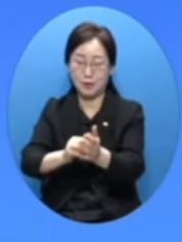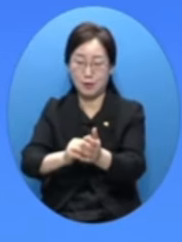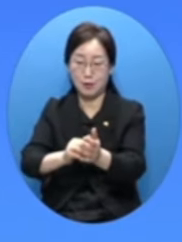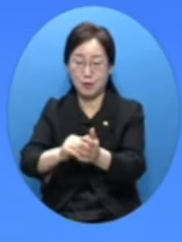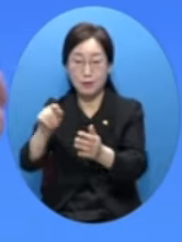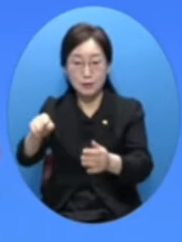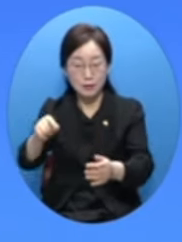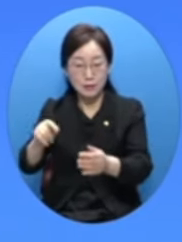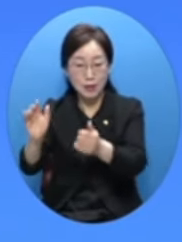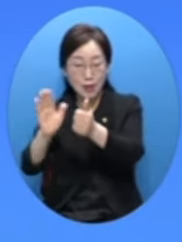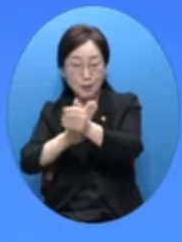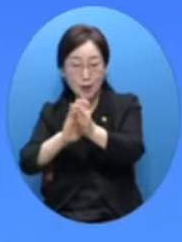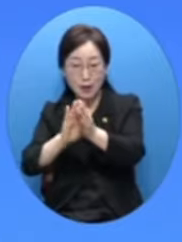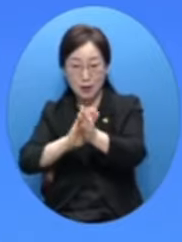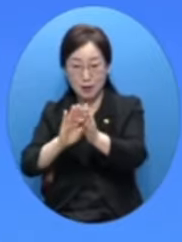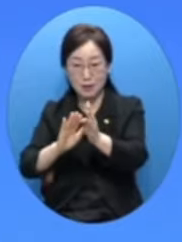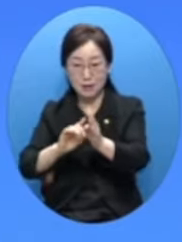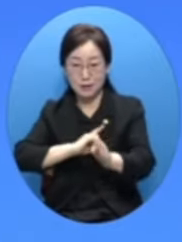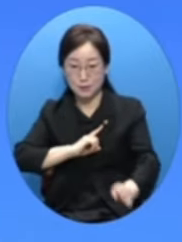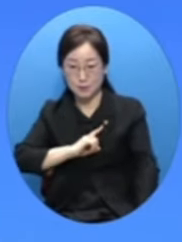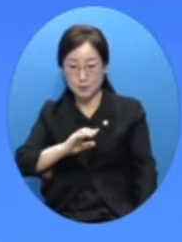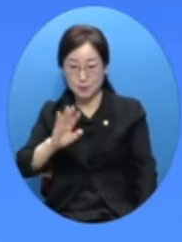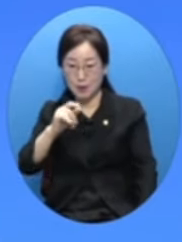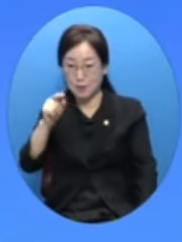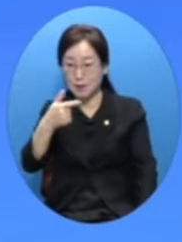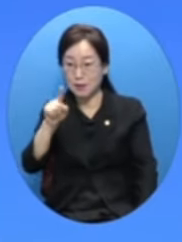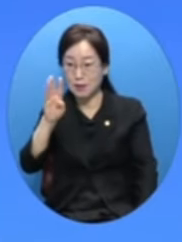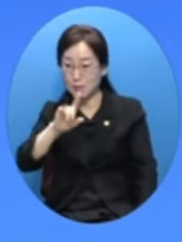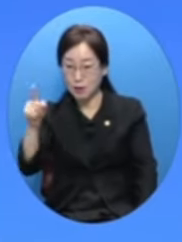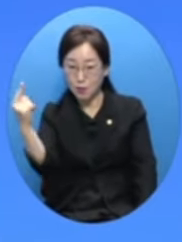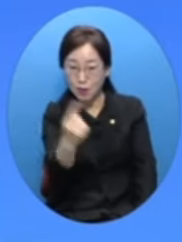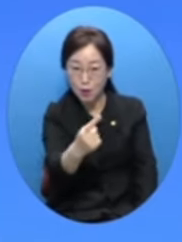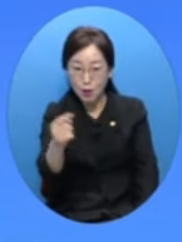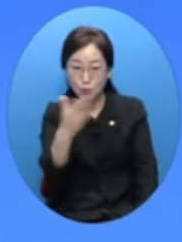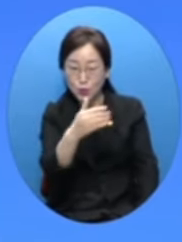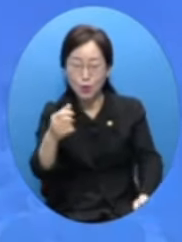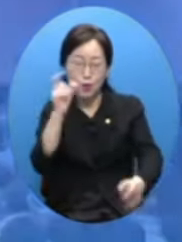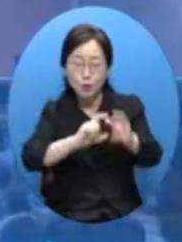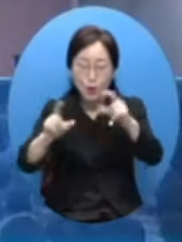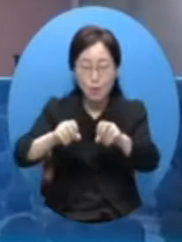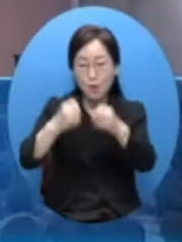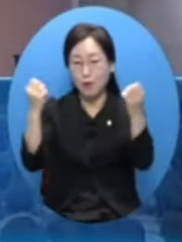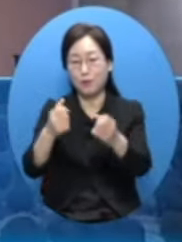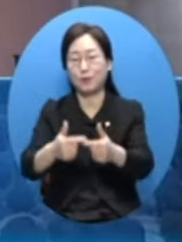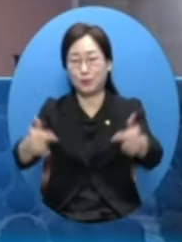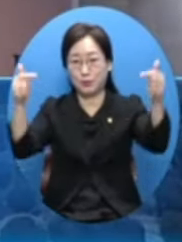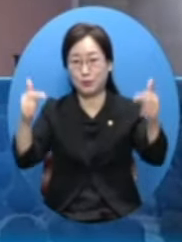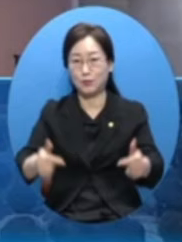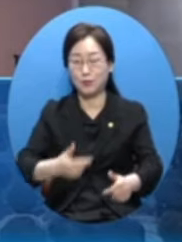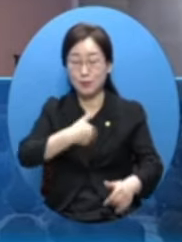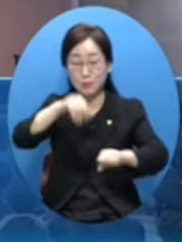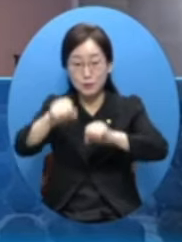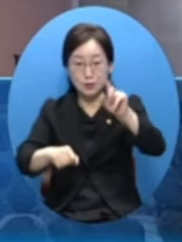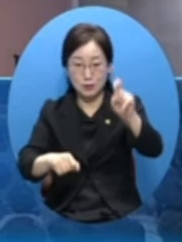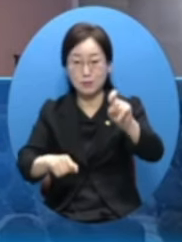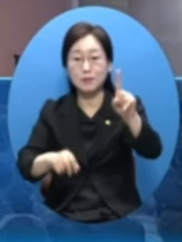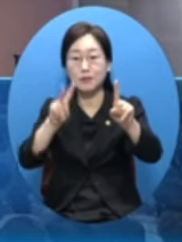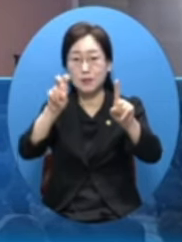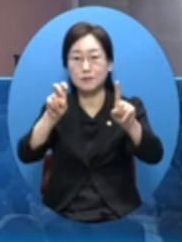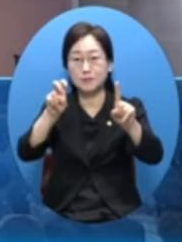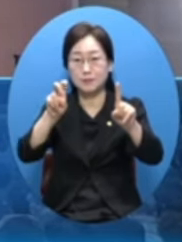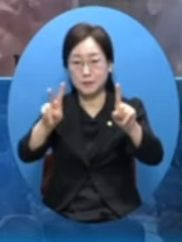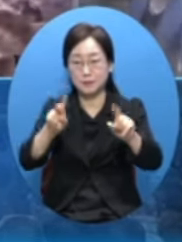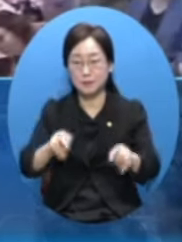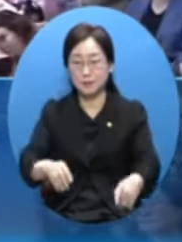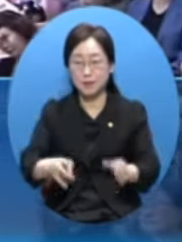후에 안디옥 교회가 폭발적으로 부흥했습니다. 사도행전 11장 22절 24절입니다. 예루살렘 교회가 이